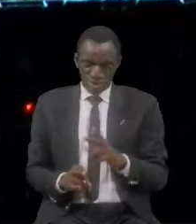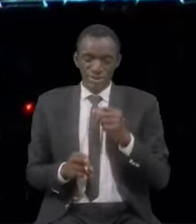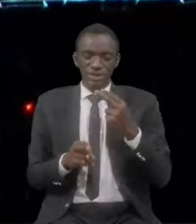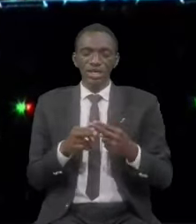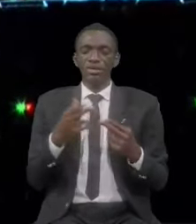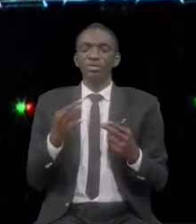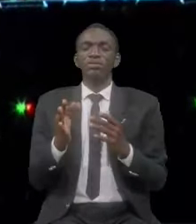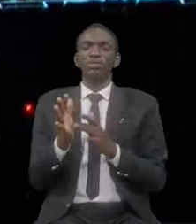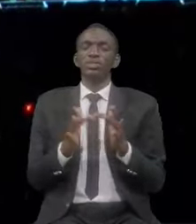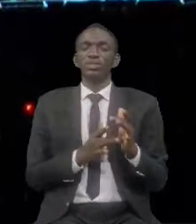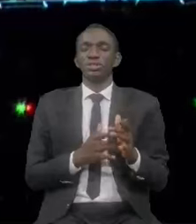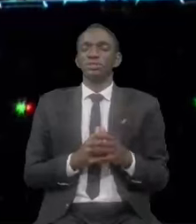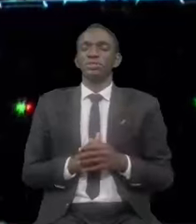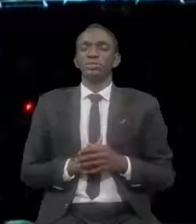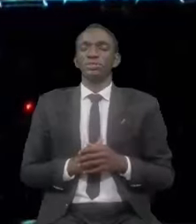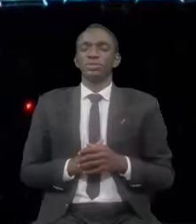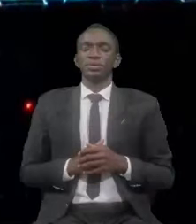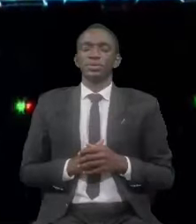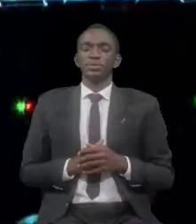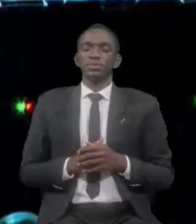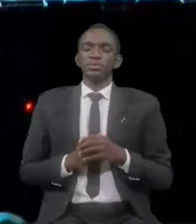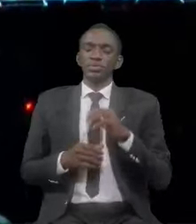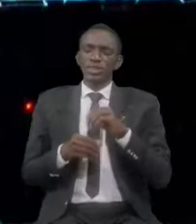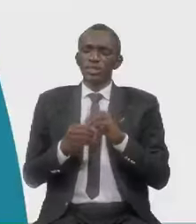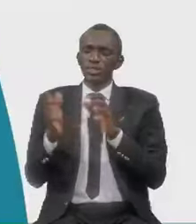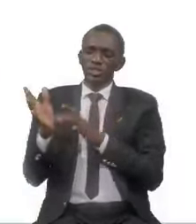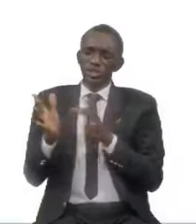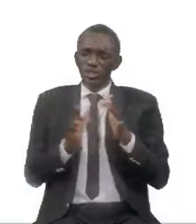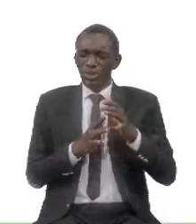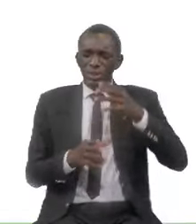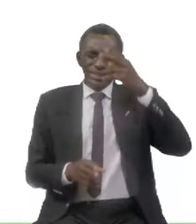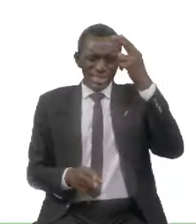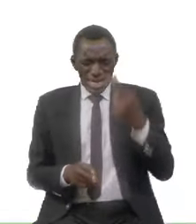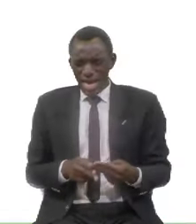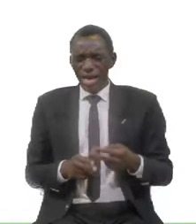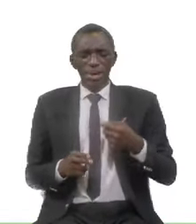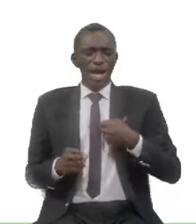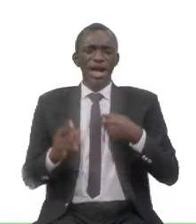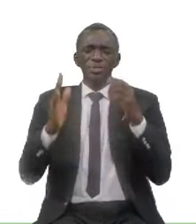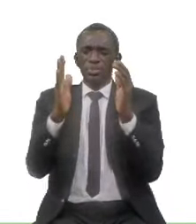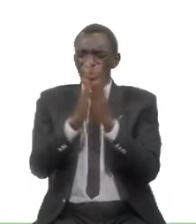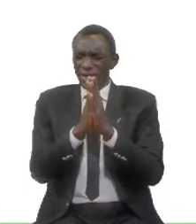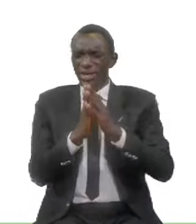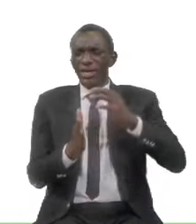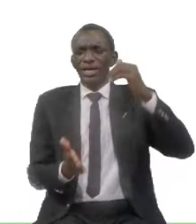d'honorer le nom de Jésus. Au nom de Jésus, j'ai prié.